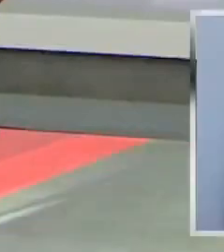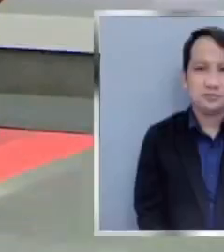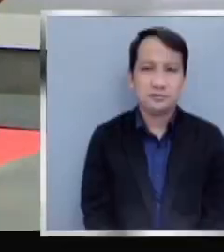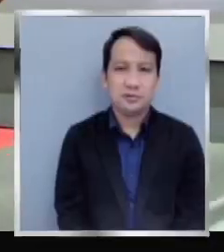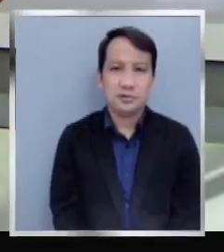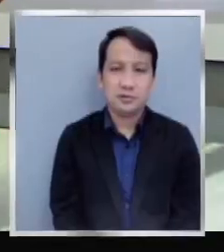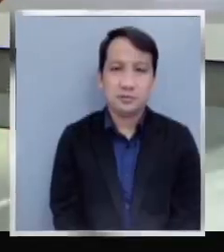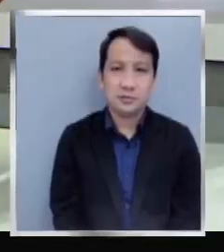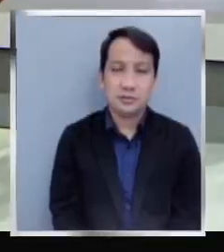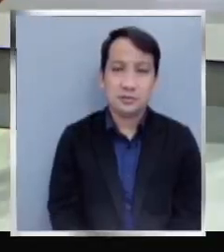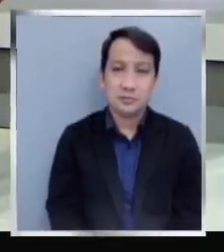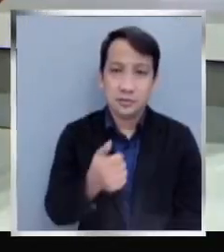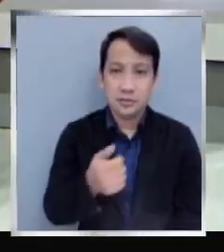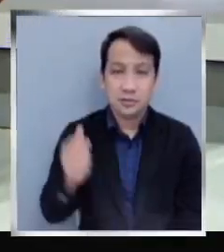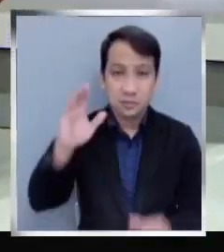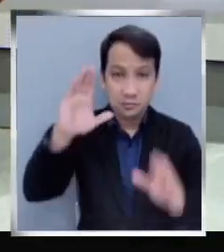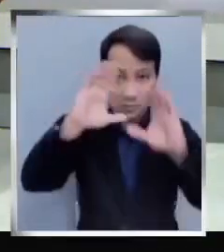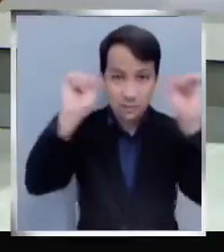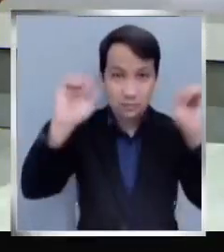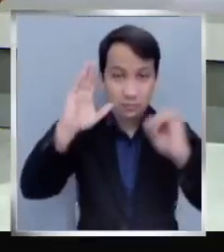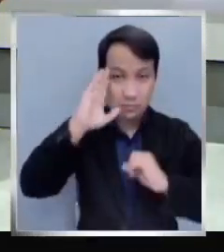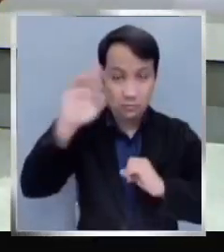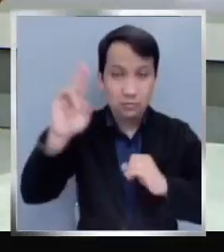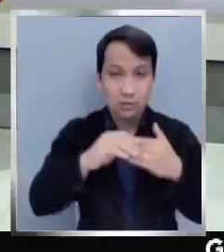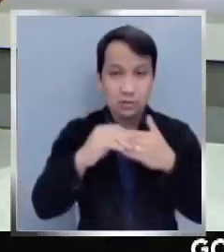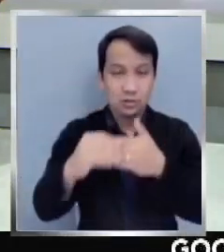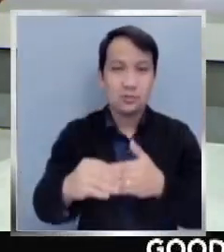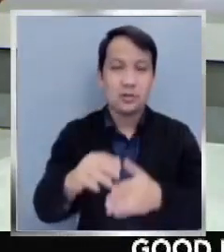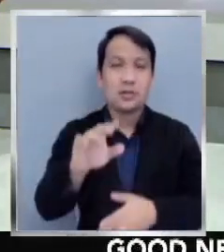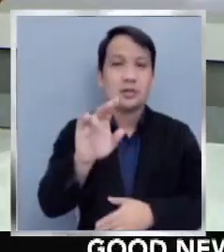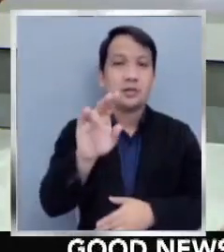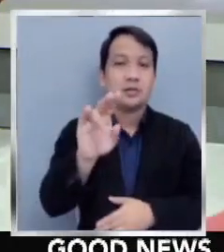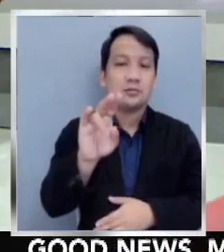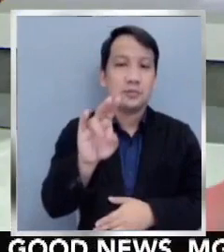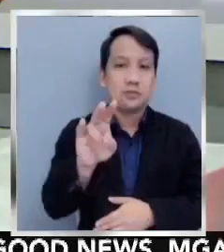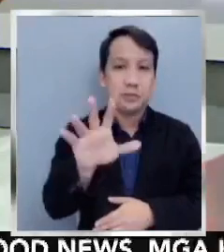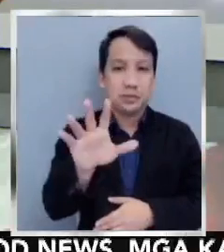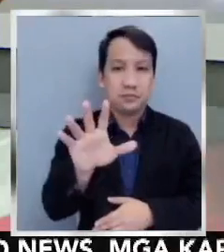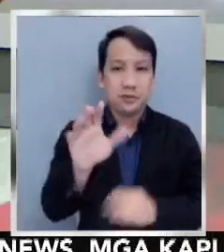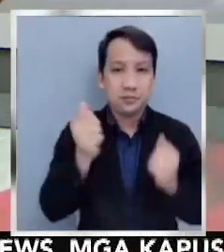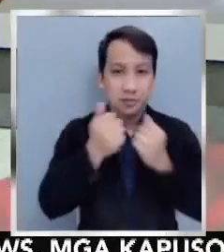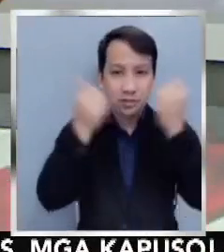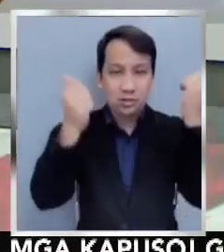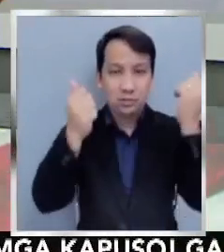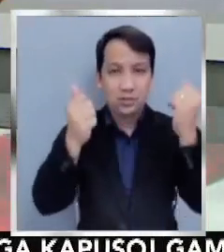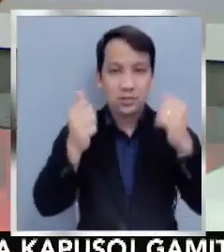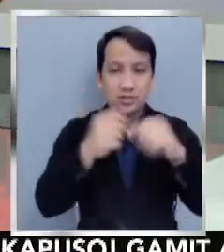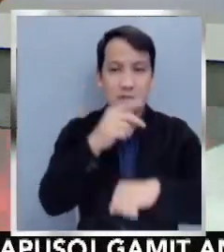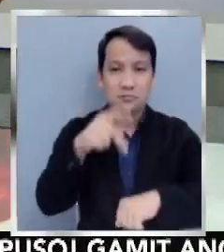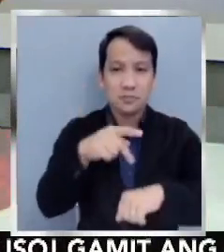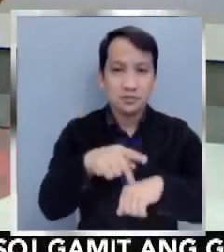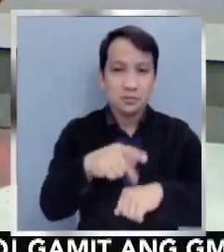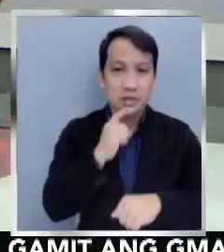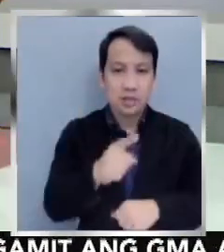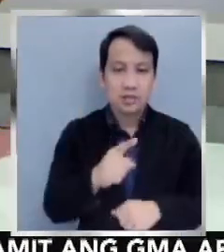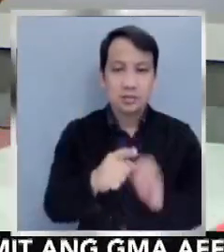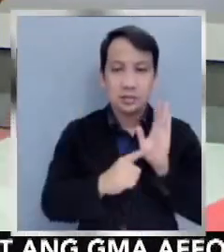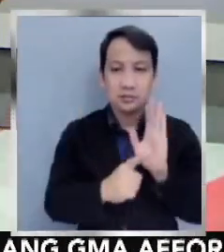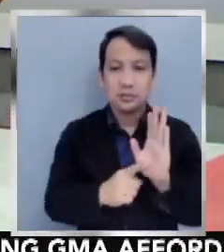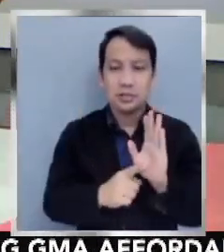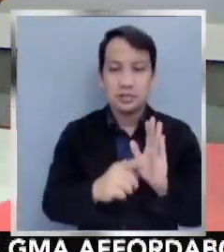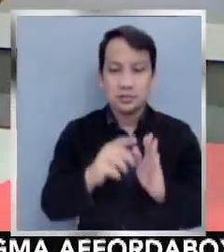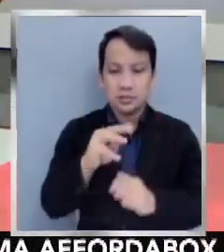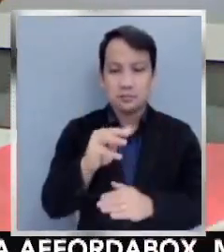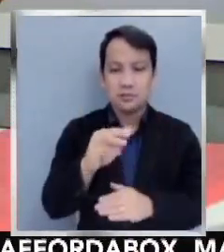inaanyahan ni Pangulong Bongbong Marcos ang ika-75 anibersaryo ng Philippine Air Force sa Clark Air Base sa Mabalacat